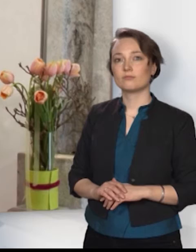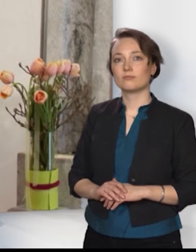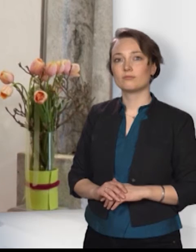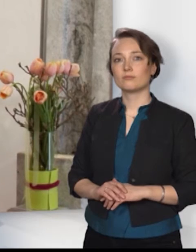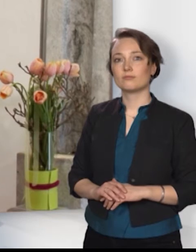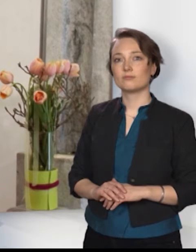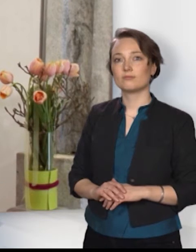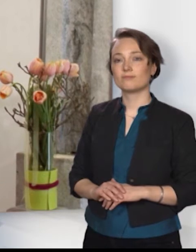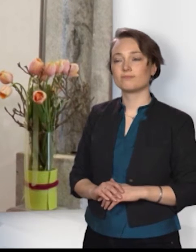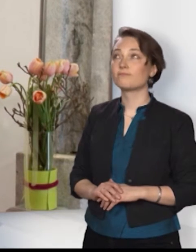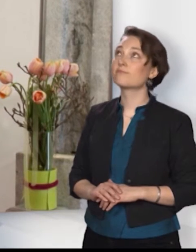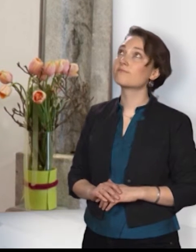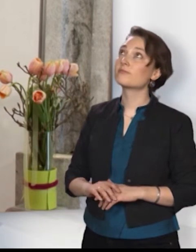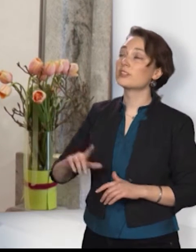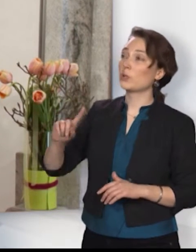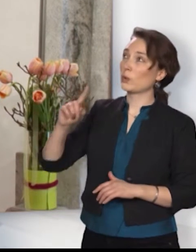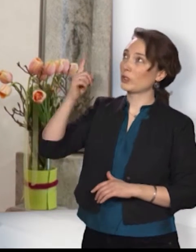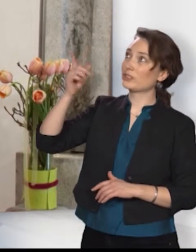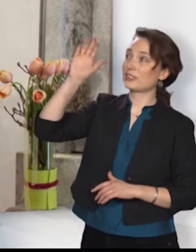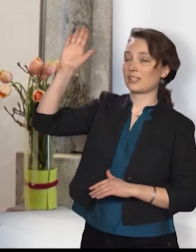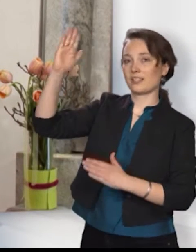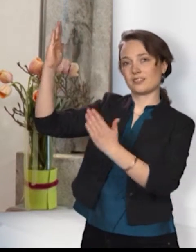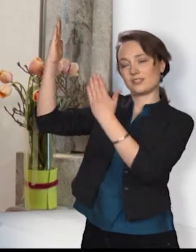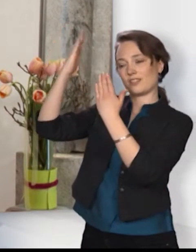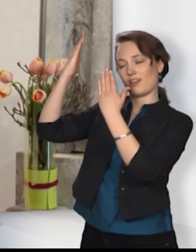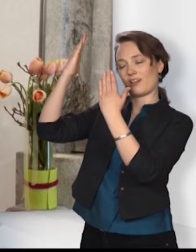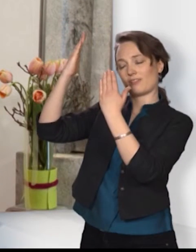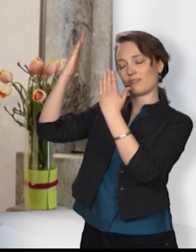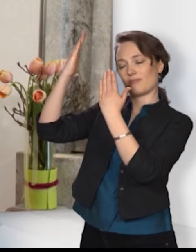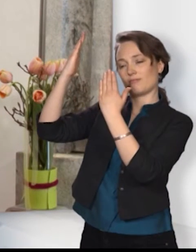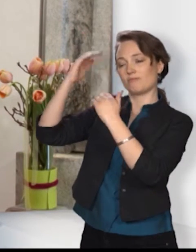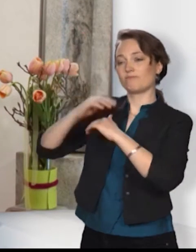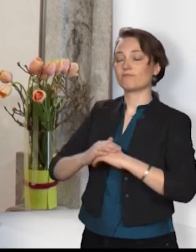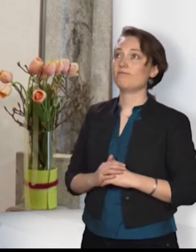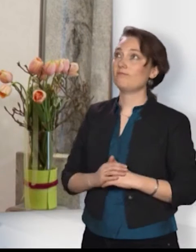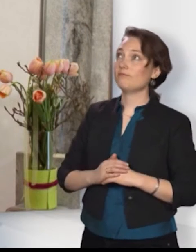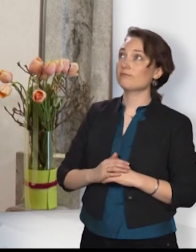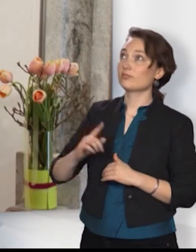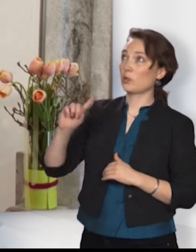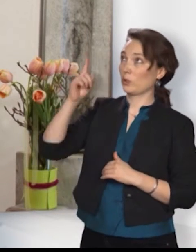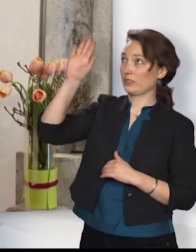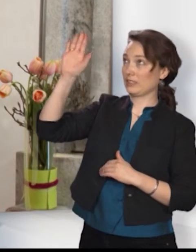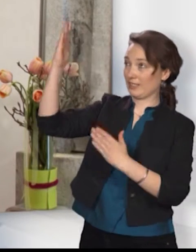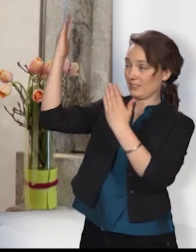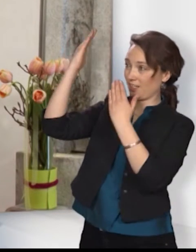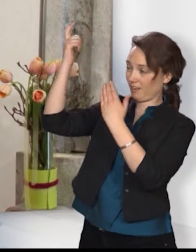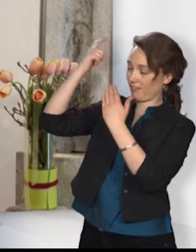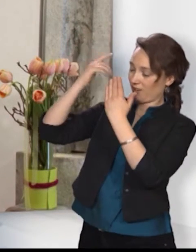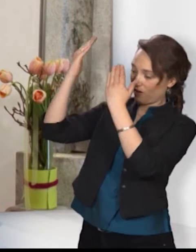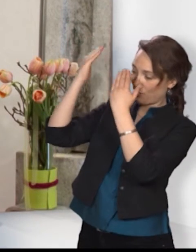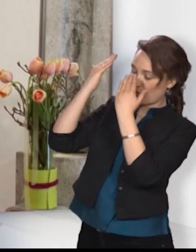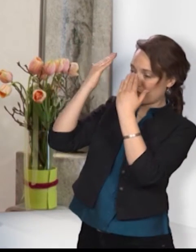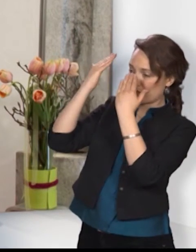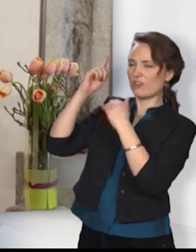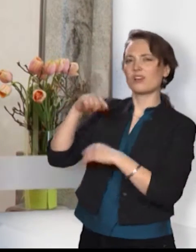unter dem Segen des Höchsten. Unter dem Segen des Höchsten wandeln sich die Maßstäbe des